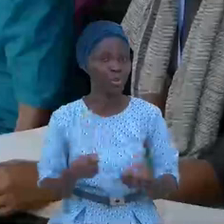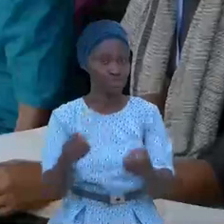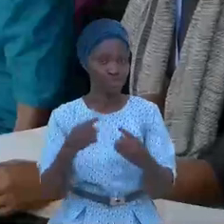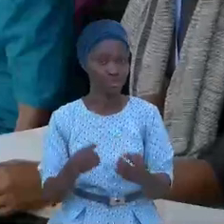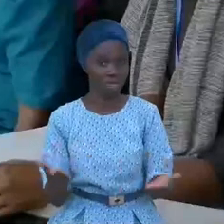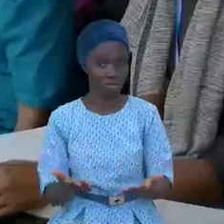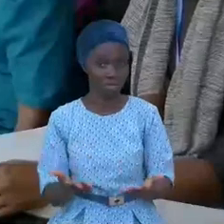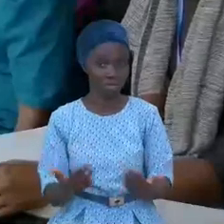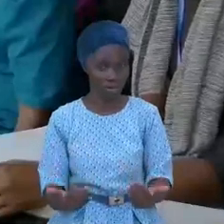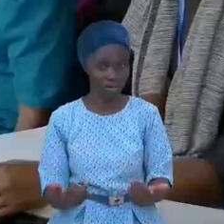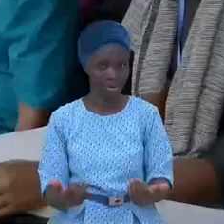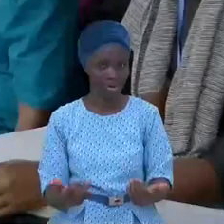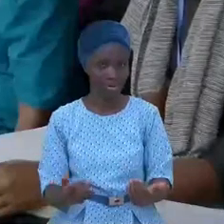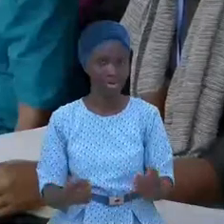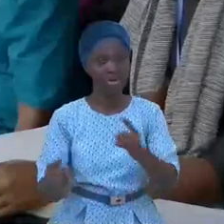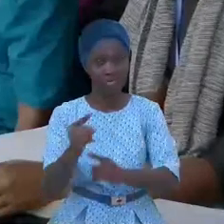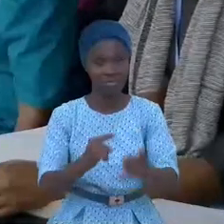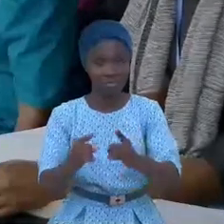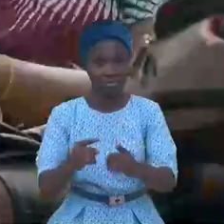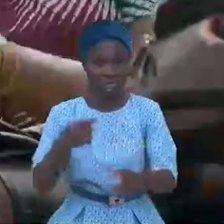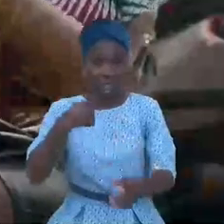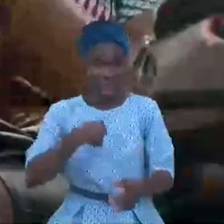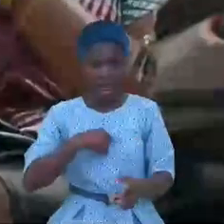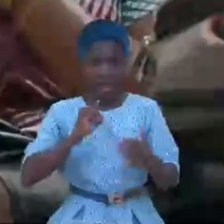venu. Je suis déjà venu.